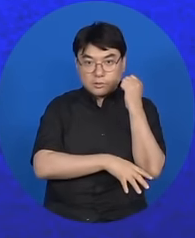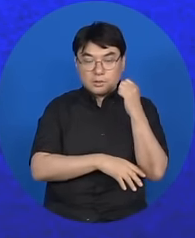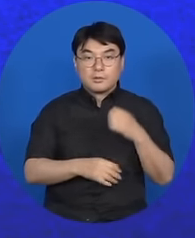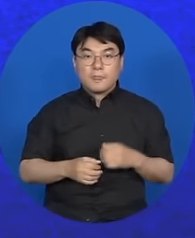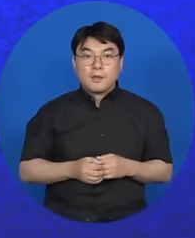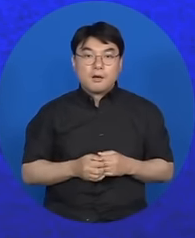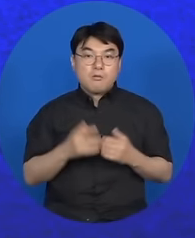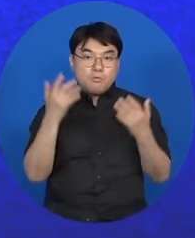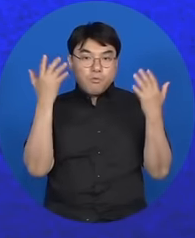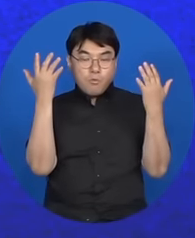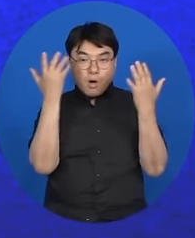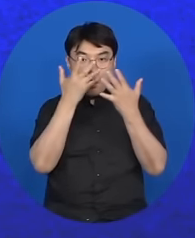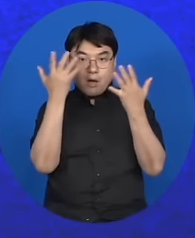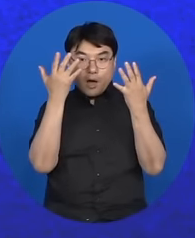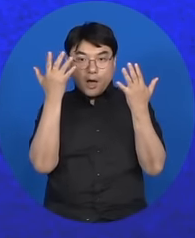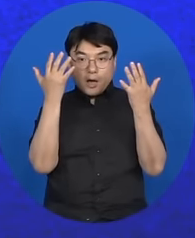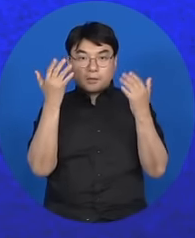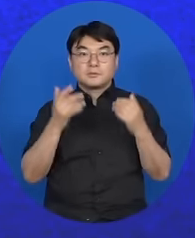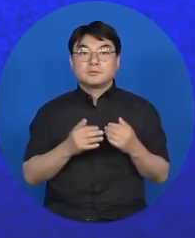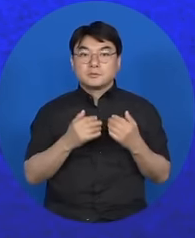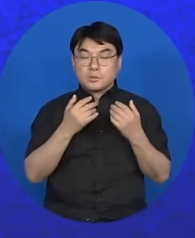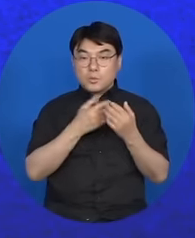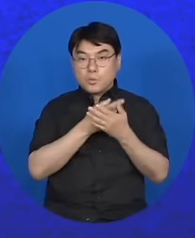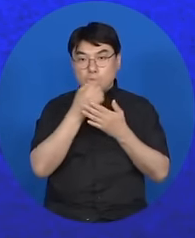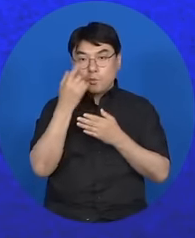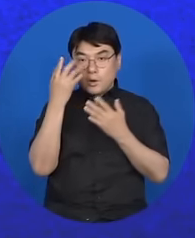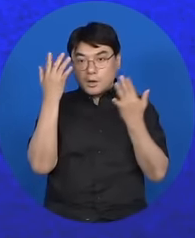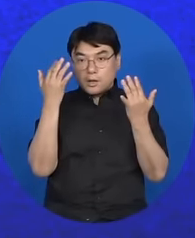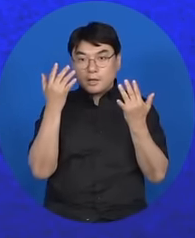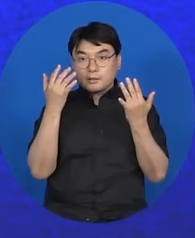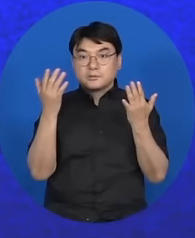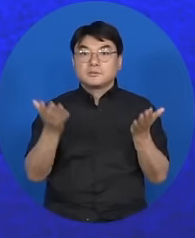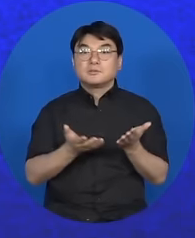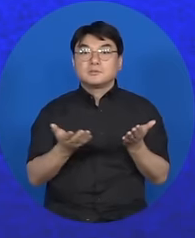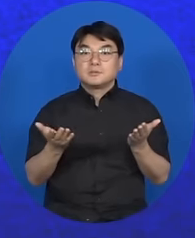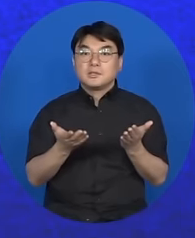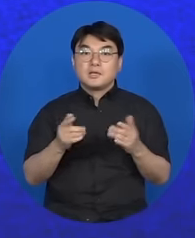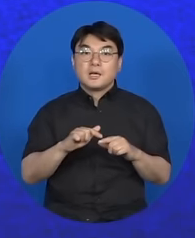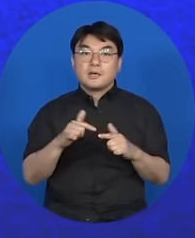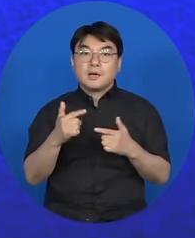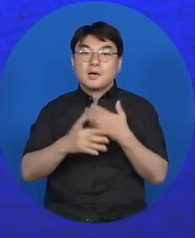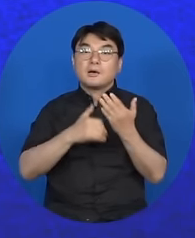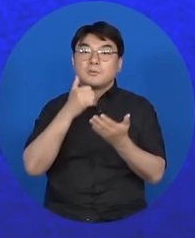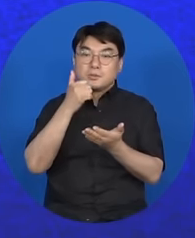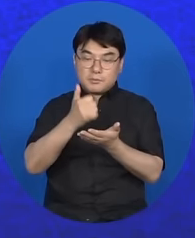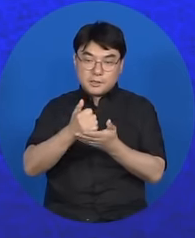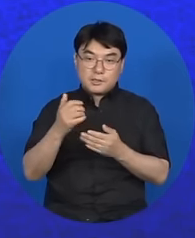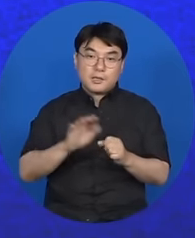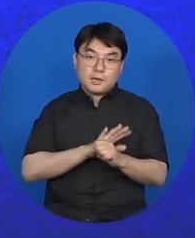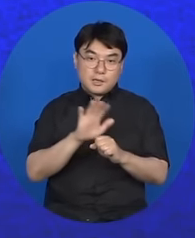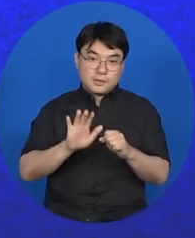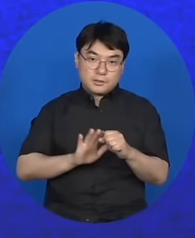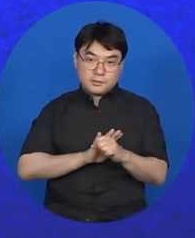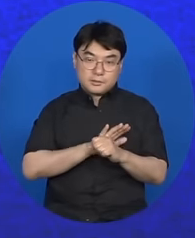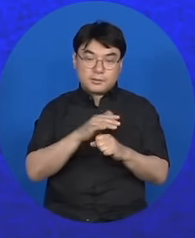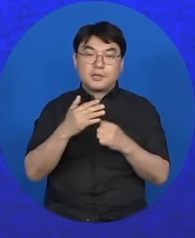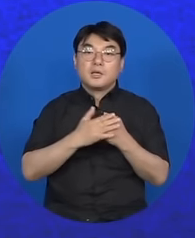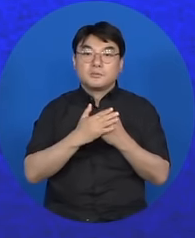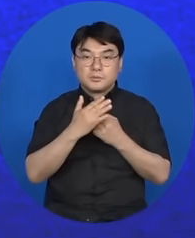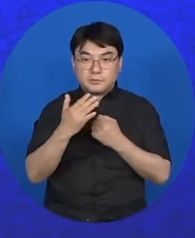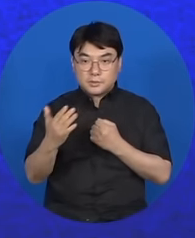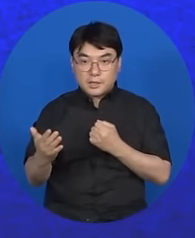화려한 사역이 아니라 바로 아버지 당신이시며 또한 아버지의 사랑 때문입니다. 그 사랑 안에 머물러 계셨던